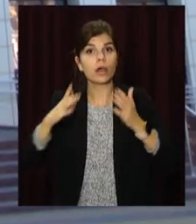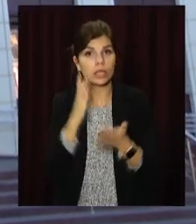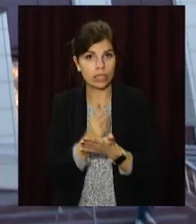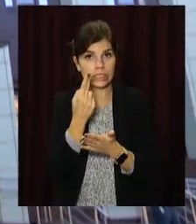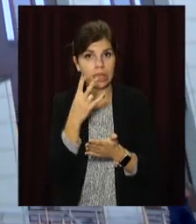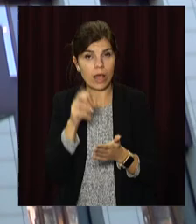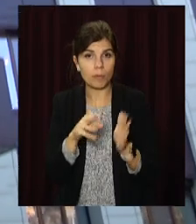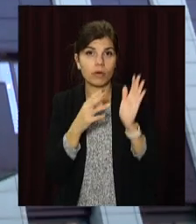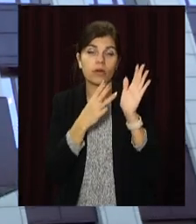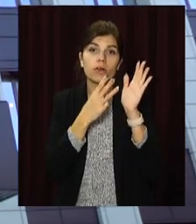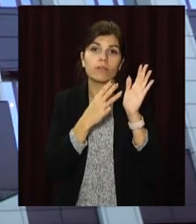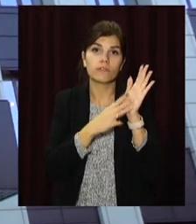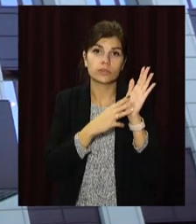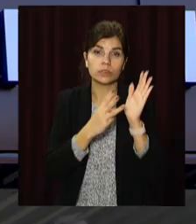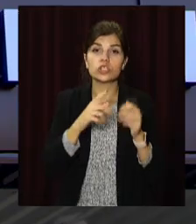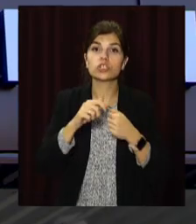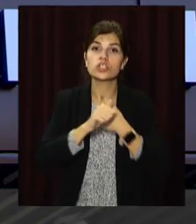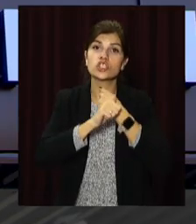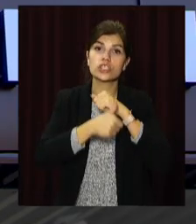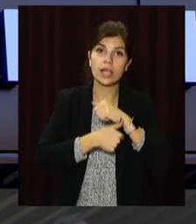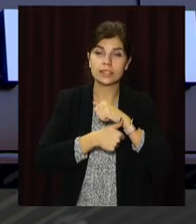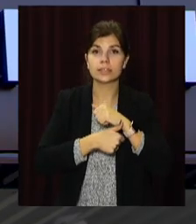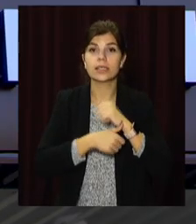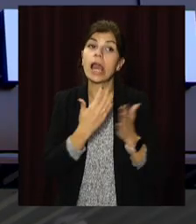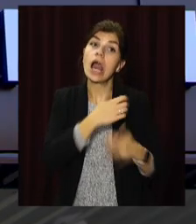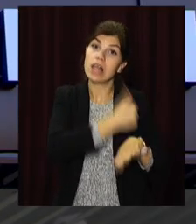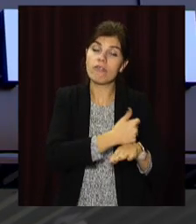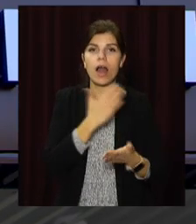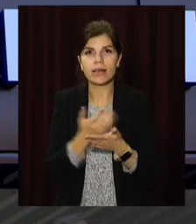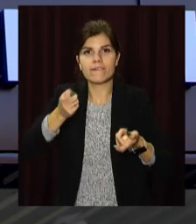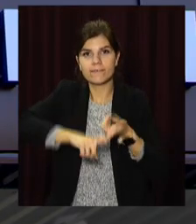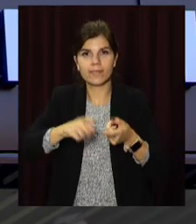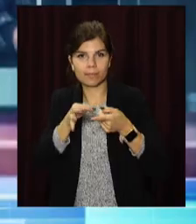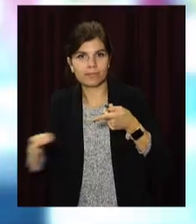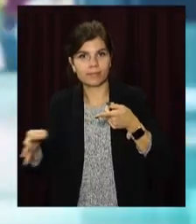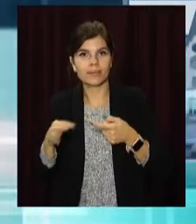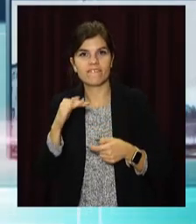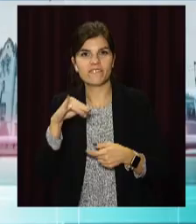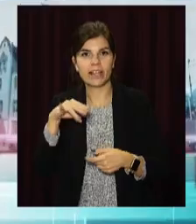та 17 філій. Лада Донець, Open News, телеканал «Відкритий».